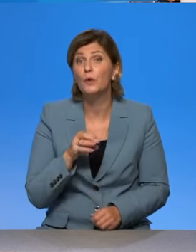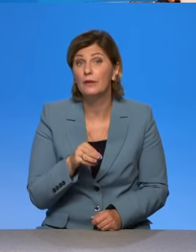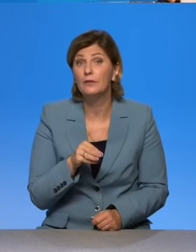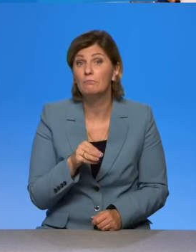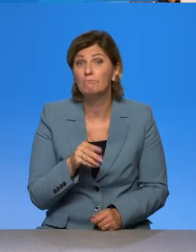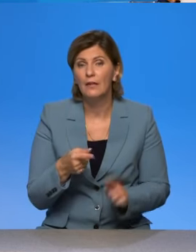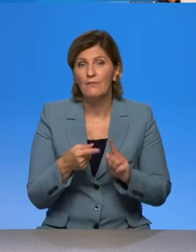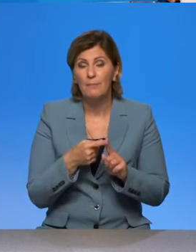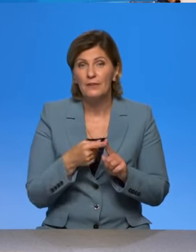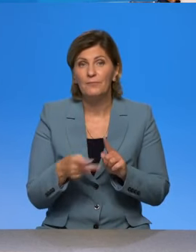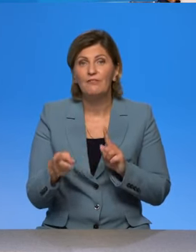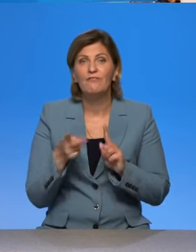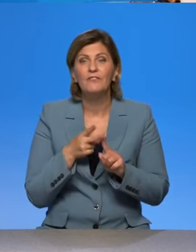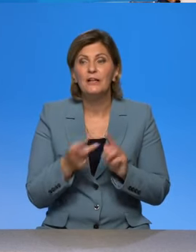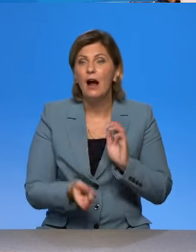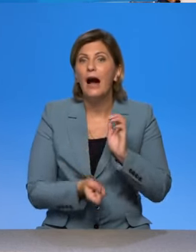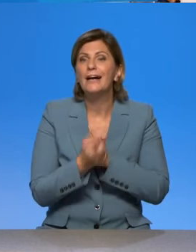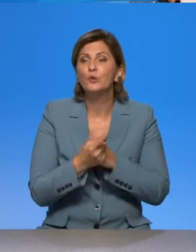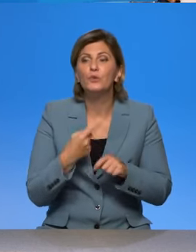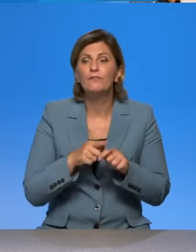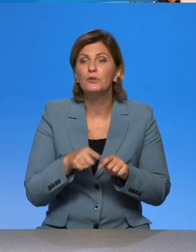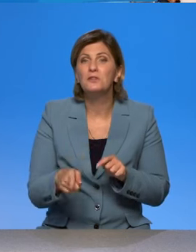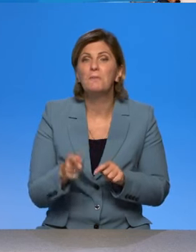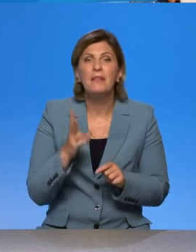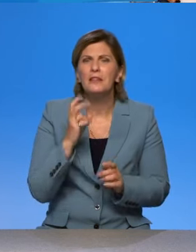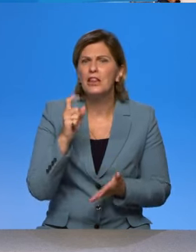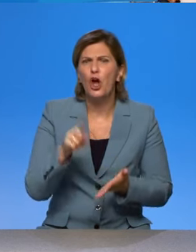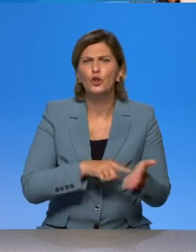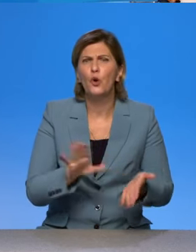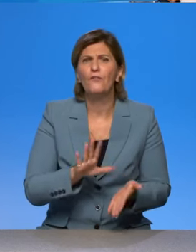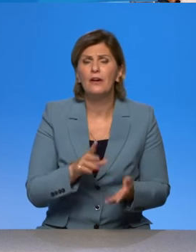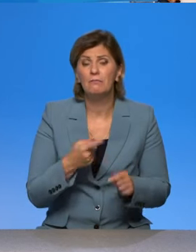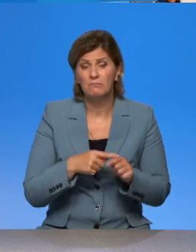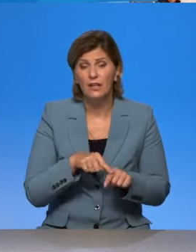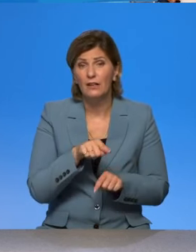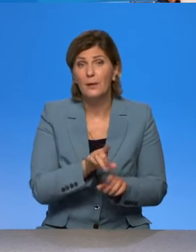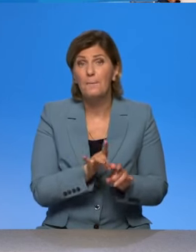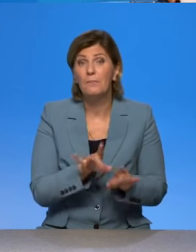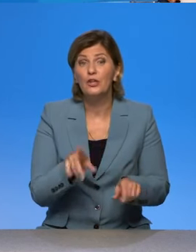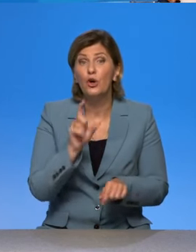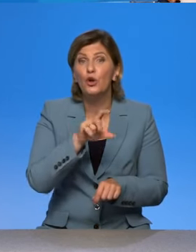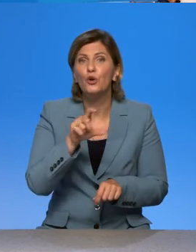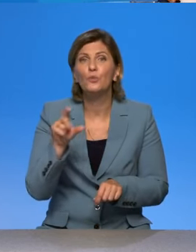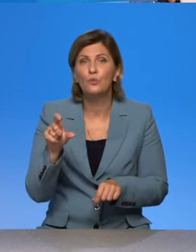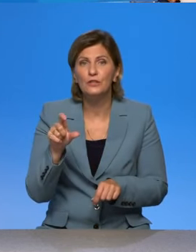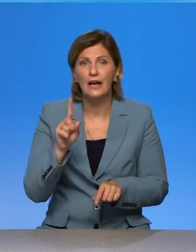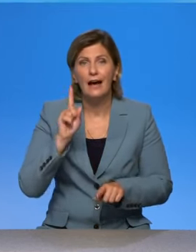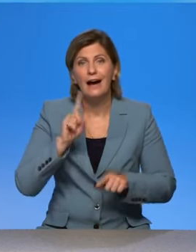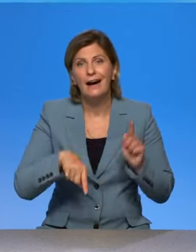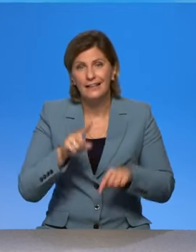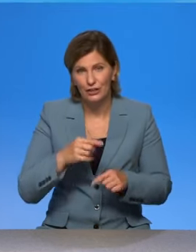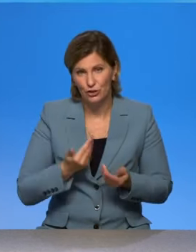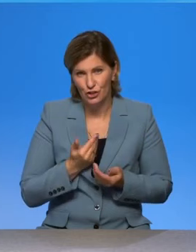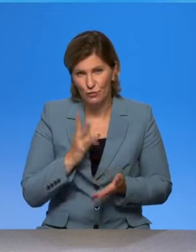во-вторых, как бы почему, откуда берется вот это недоверие? Наверное, все-таки от того, что, во-первых, я говорю, люди сейчас редко живут на своих